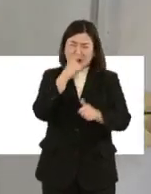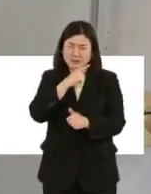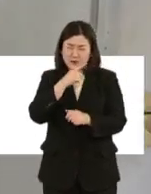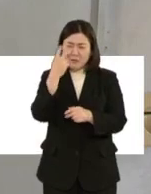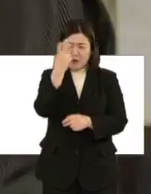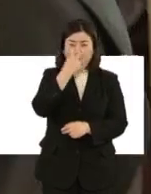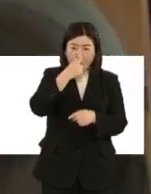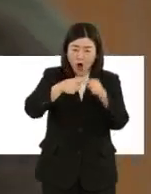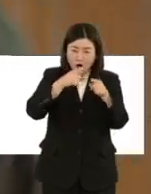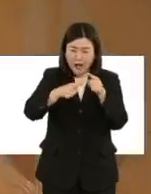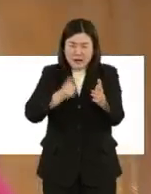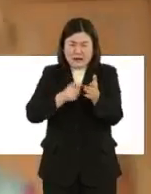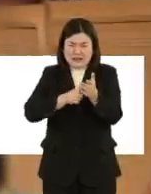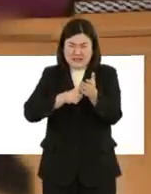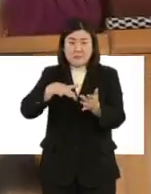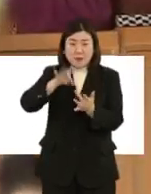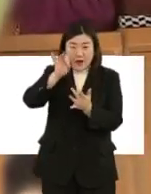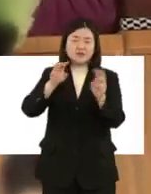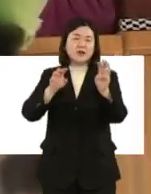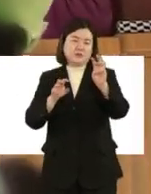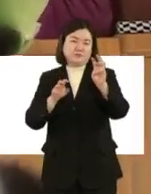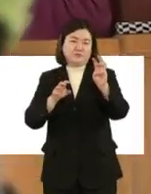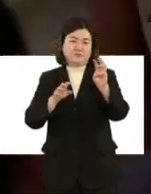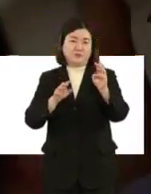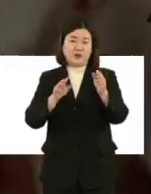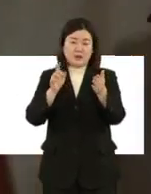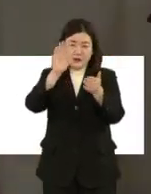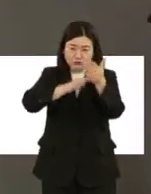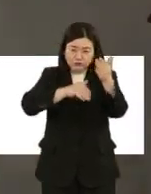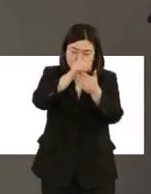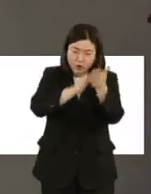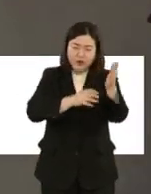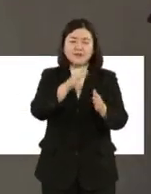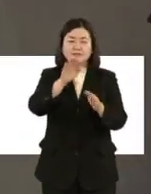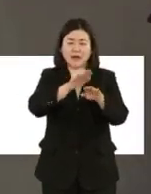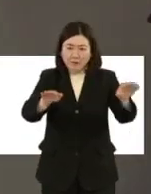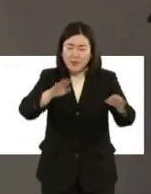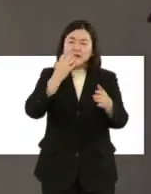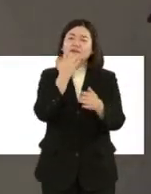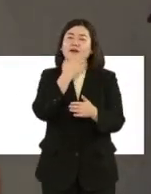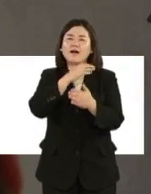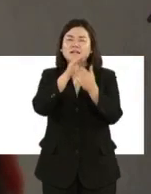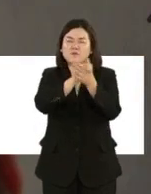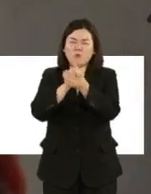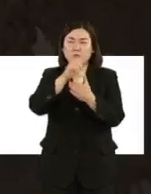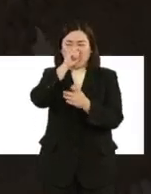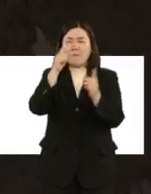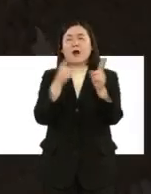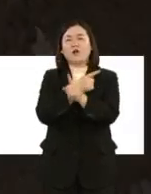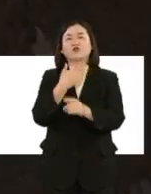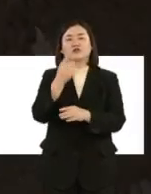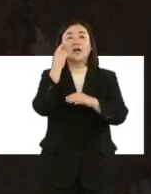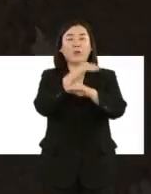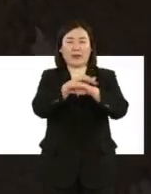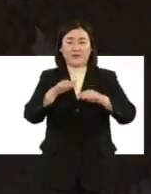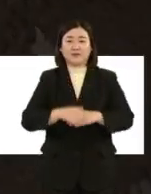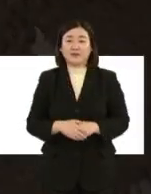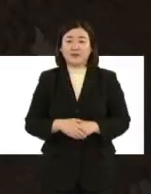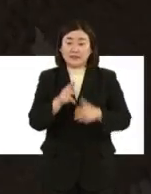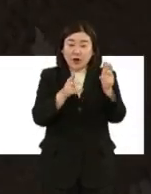진단한 뒤 개선이 시급한 30가구를 선정하고 가구벽지와 장판 페인트 등을 친환경 자제로 바꿔줄 예정입니다